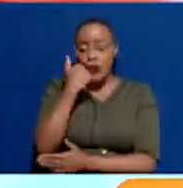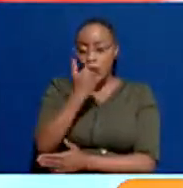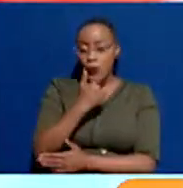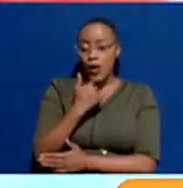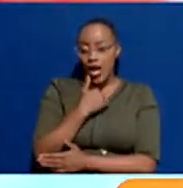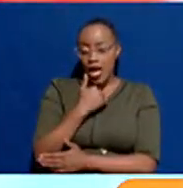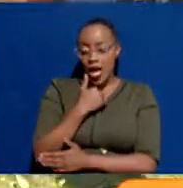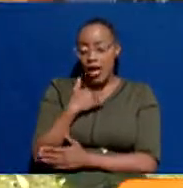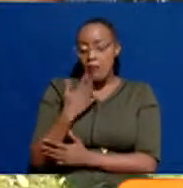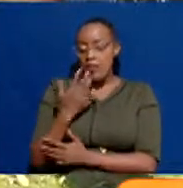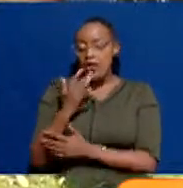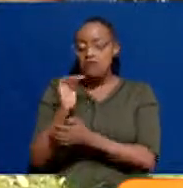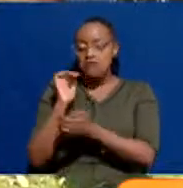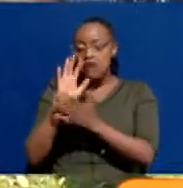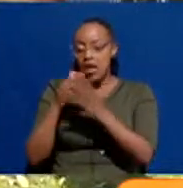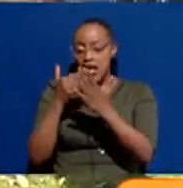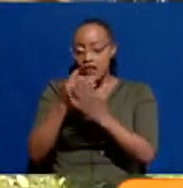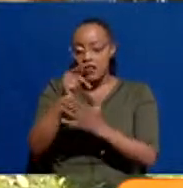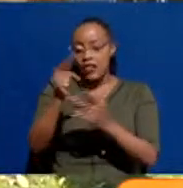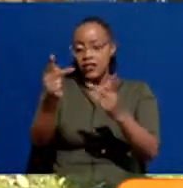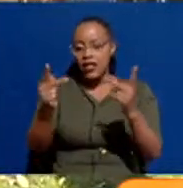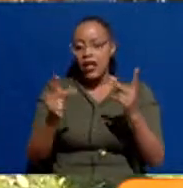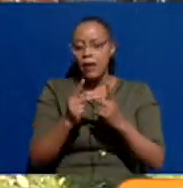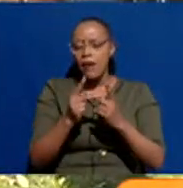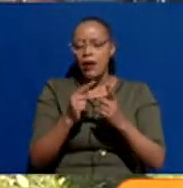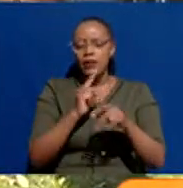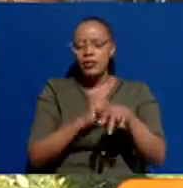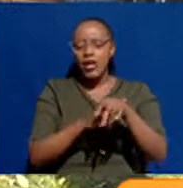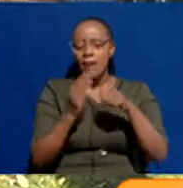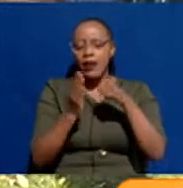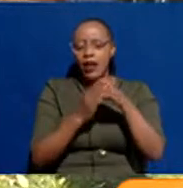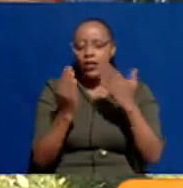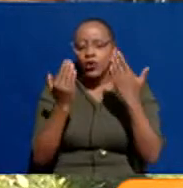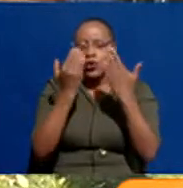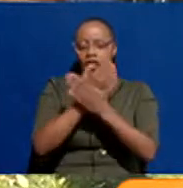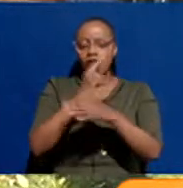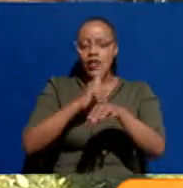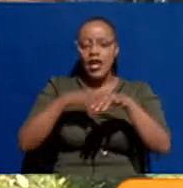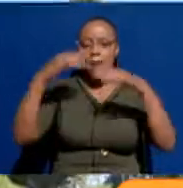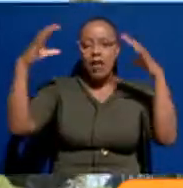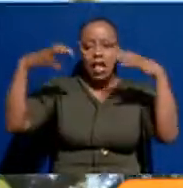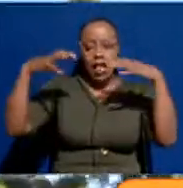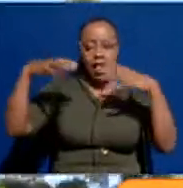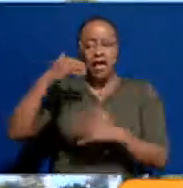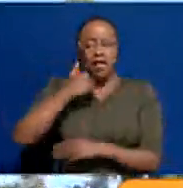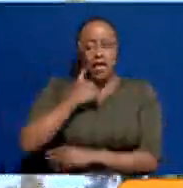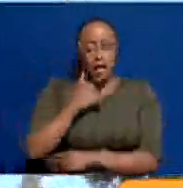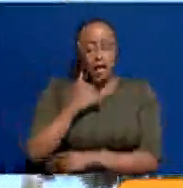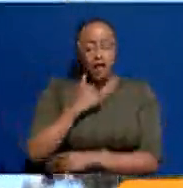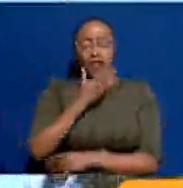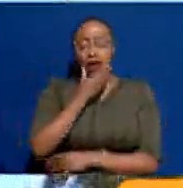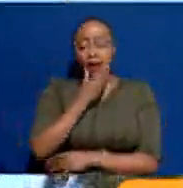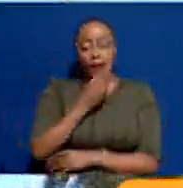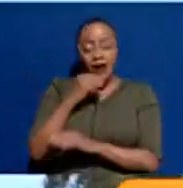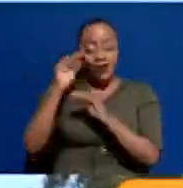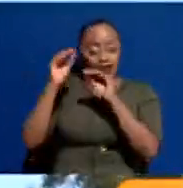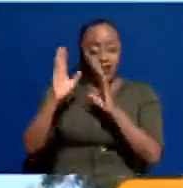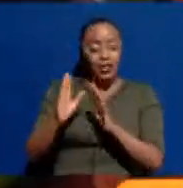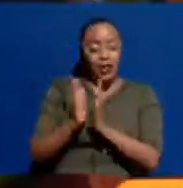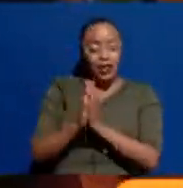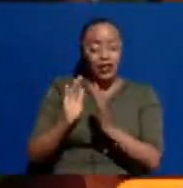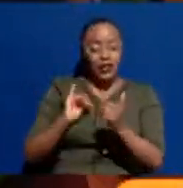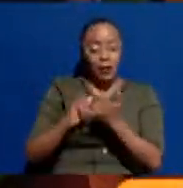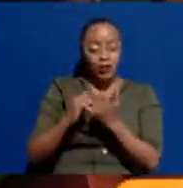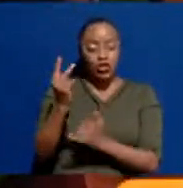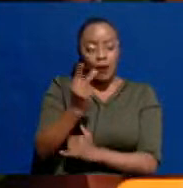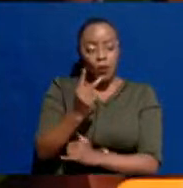silaha walifika katika boma hili mwendo wa saa 3 usiku mvua ilipokuwa ikinyesha. Marehemu na mkewe ambao wote ni